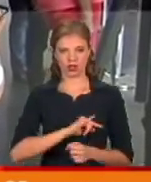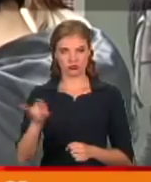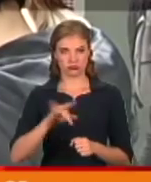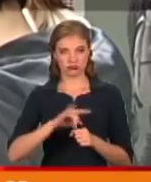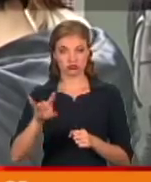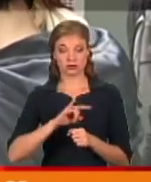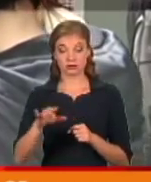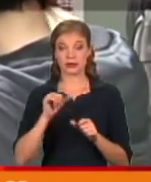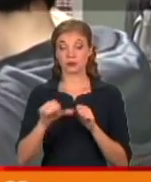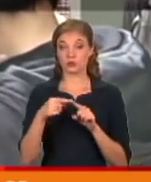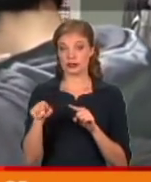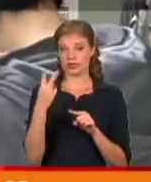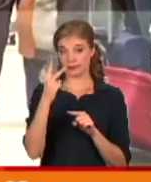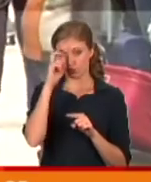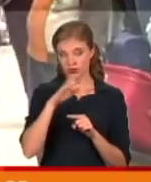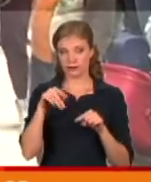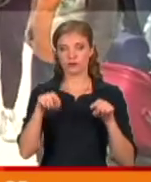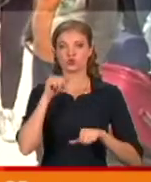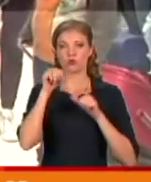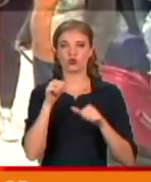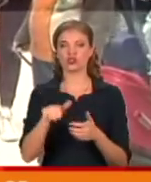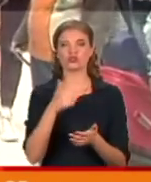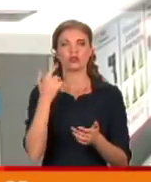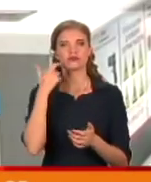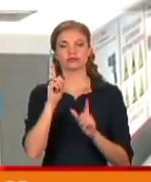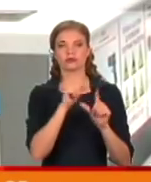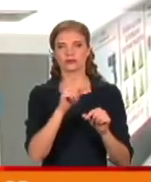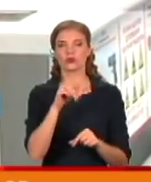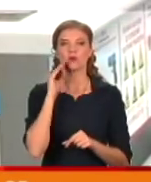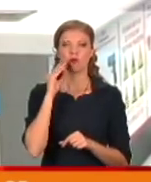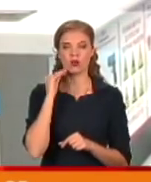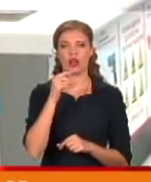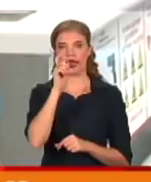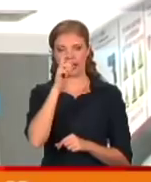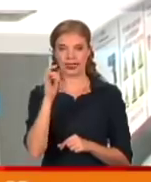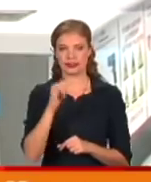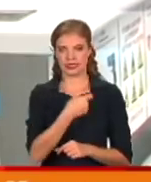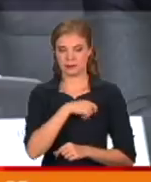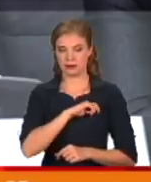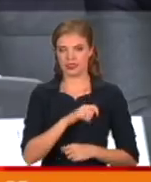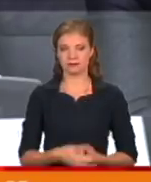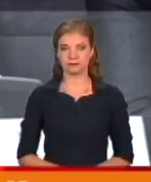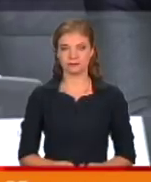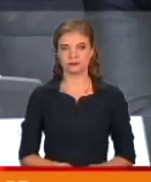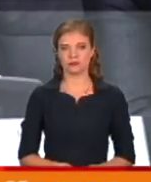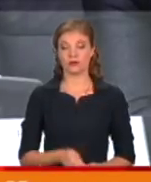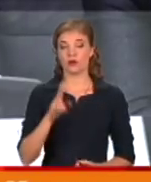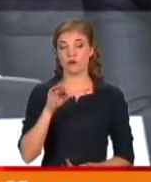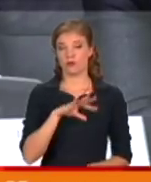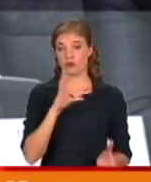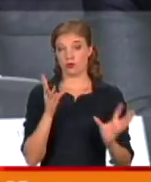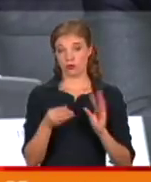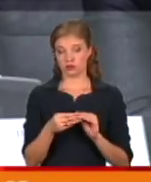рейсів. Окрім цих двох держав, у цьогорічному топі – Болгарія, Греція та Іспанія. По обсягам,